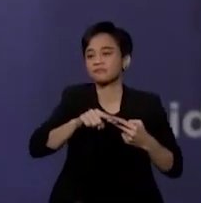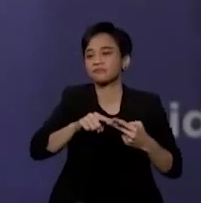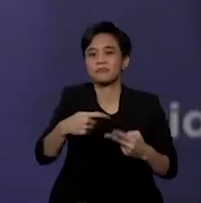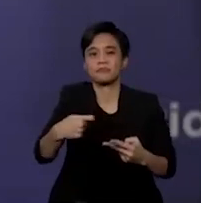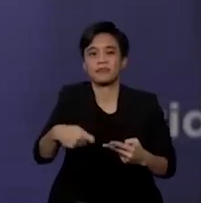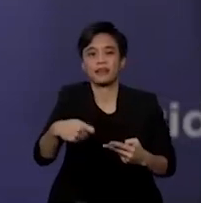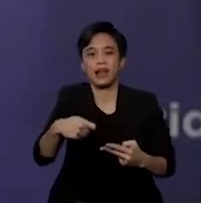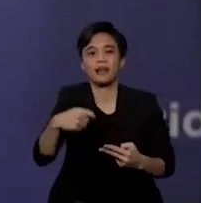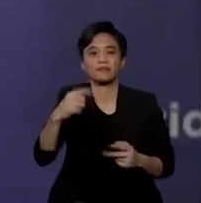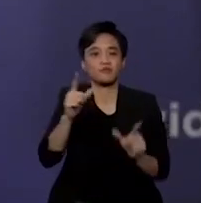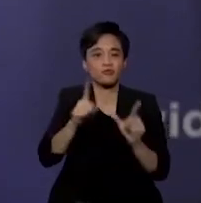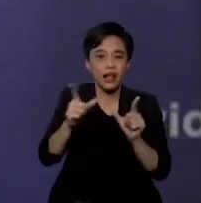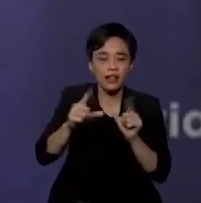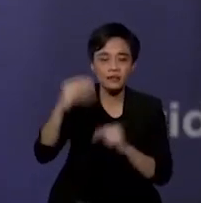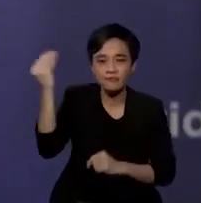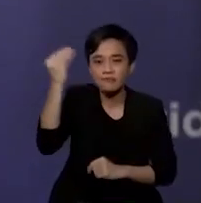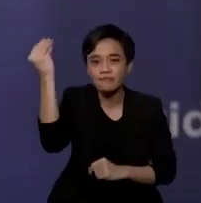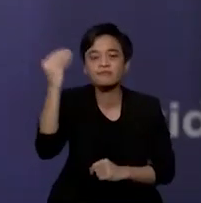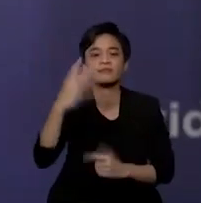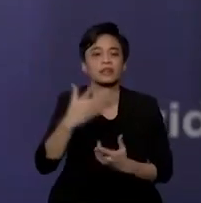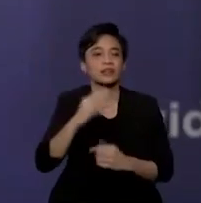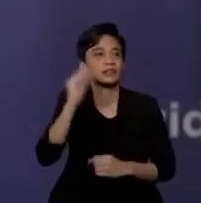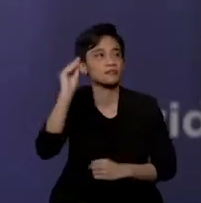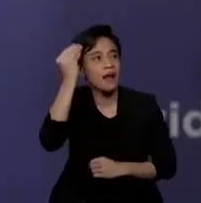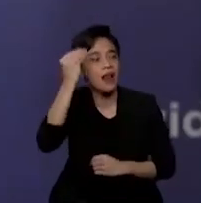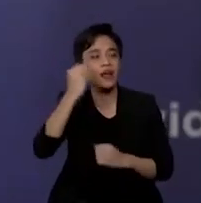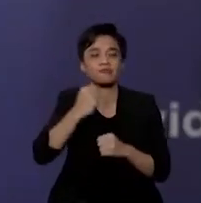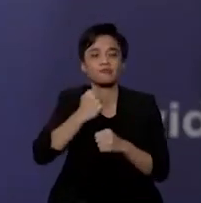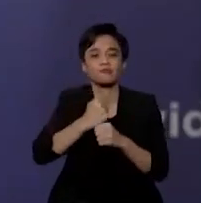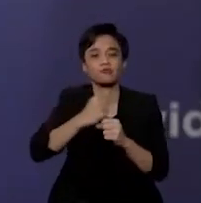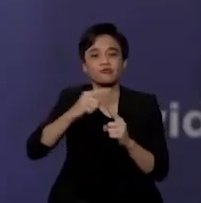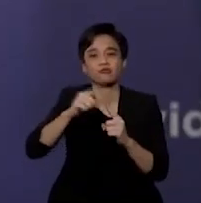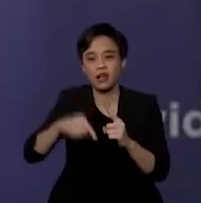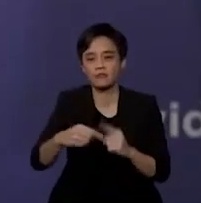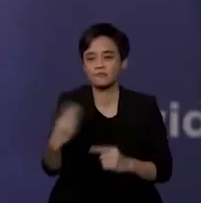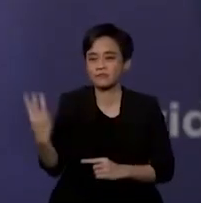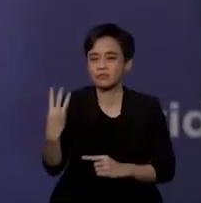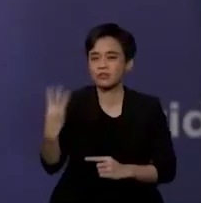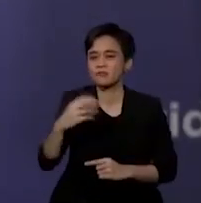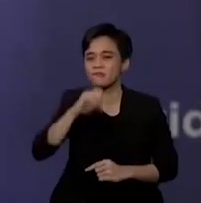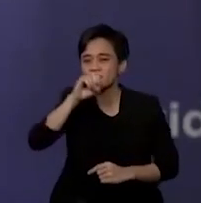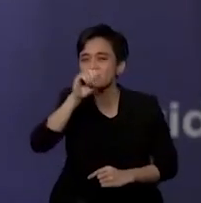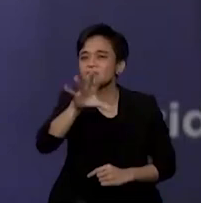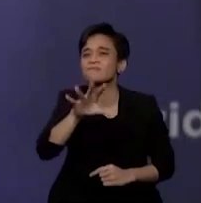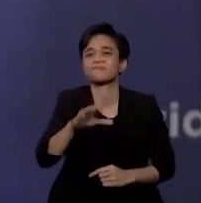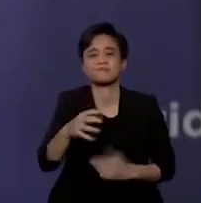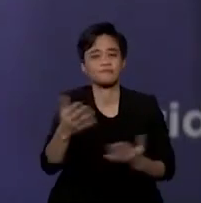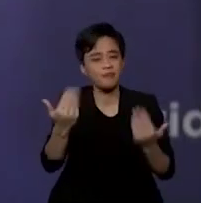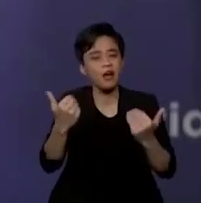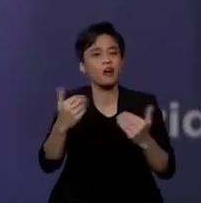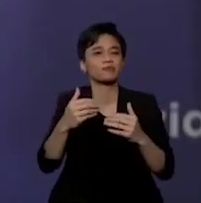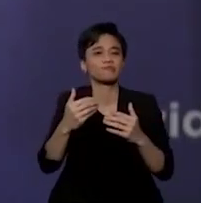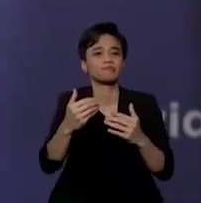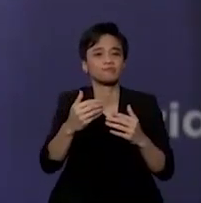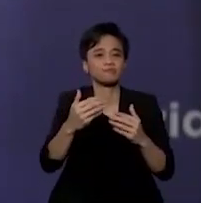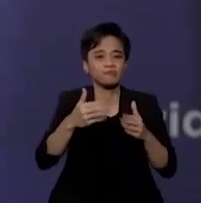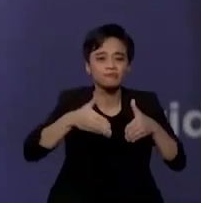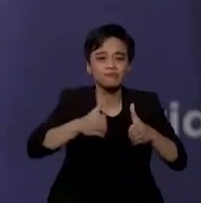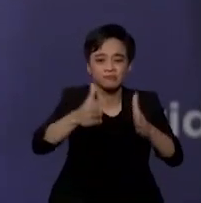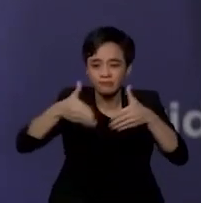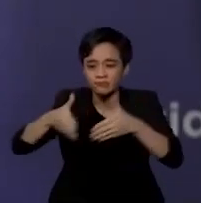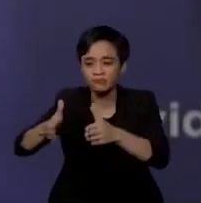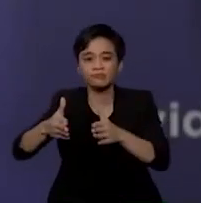Kepala Gugus Tugas, Kepala BNPB mendorong untuk dapat secara paralel berjalan